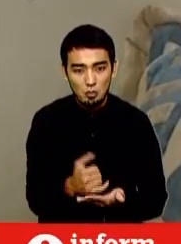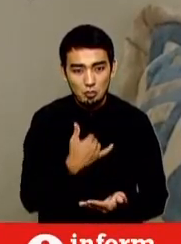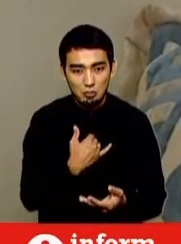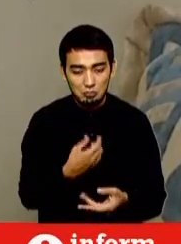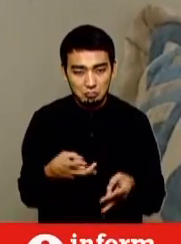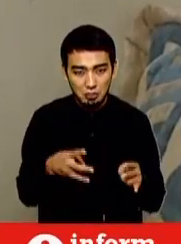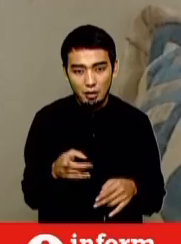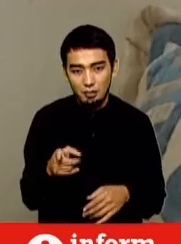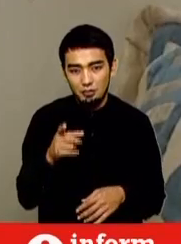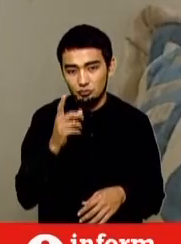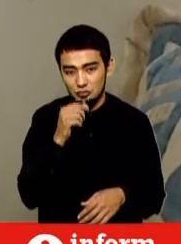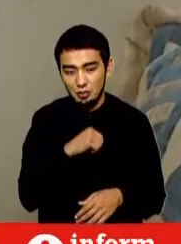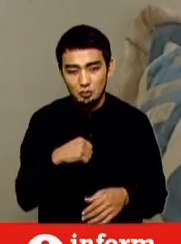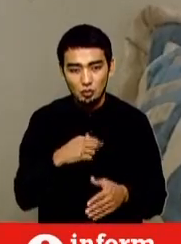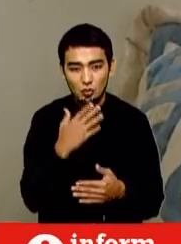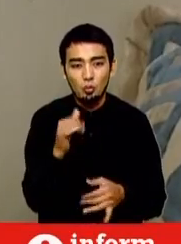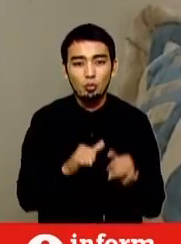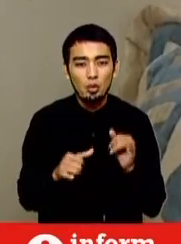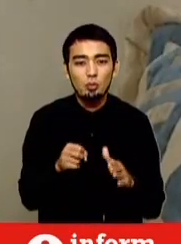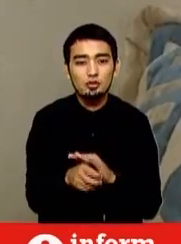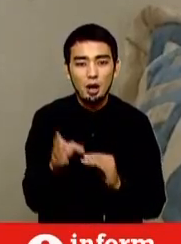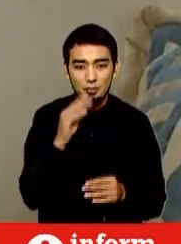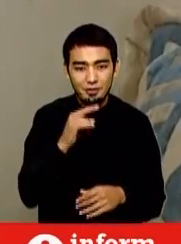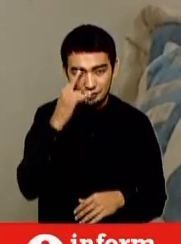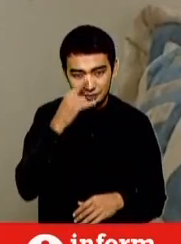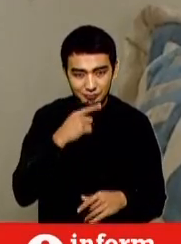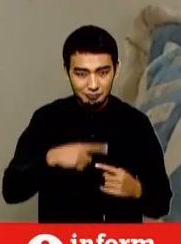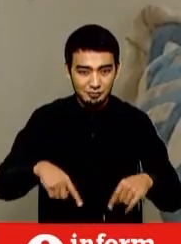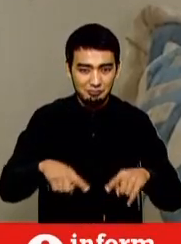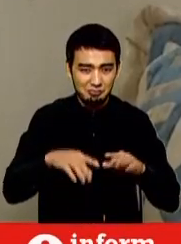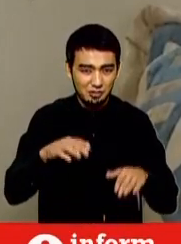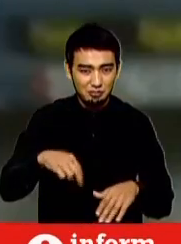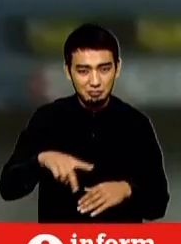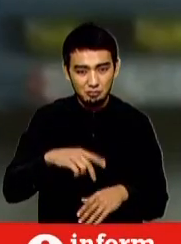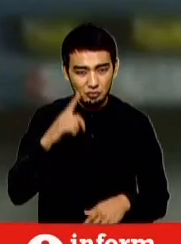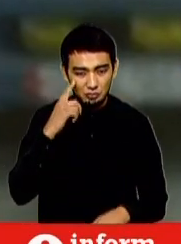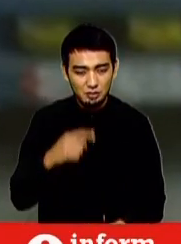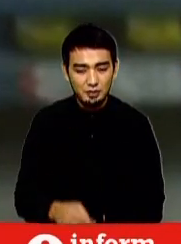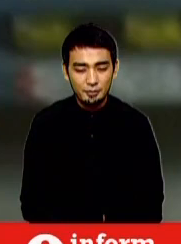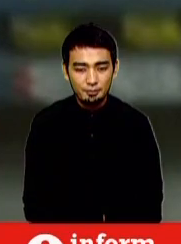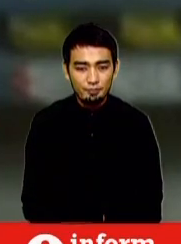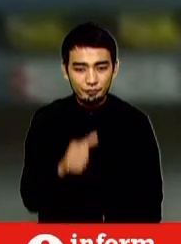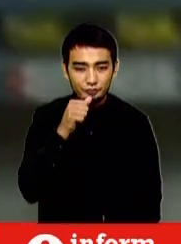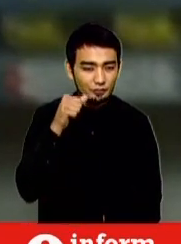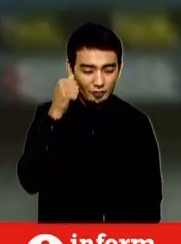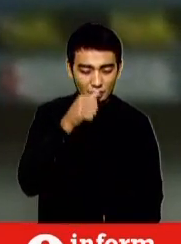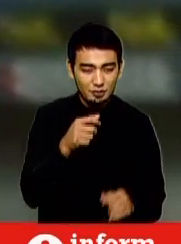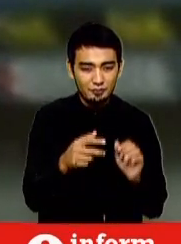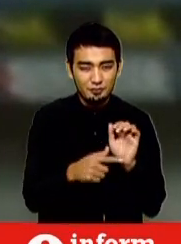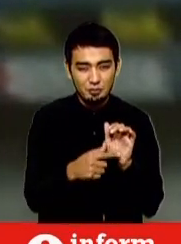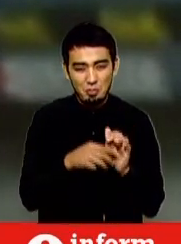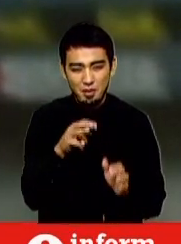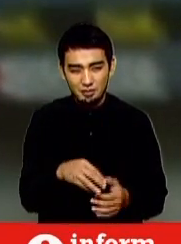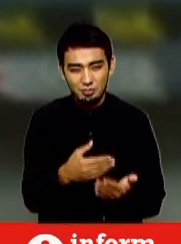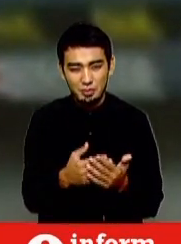дейді. Ол қайда барады, қашып осы Қазақстанның ішінде жүрген шығар дейді. Өткен жылдың 7 наурыз күні түнгі 3-тің